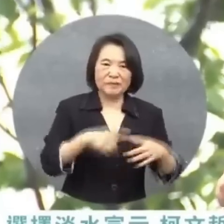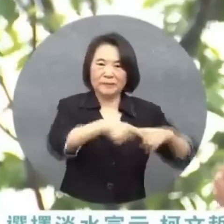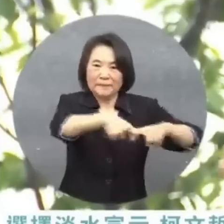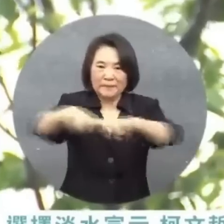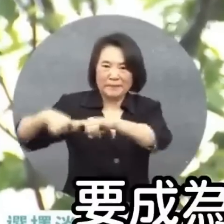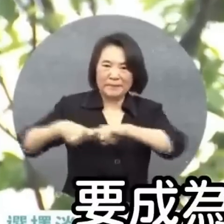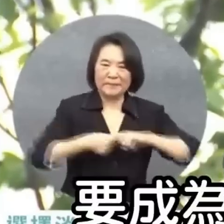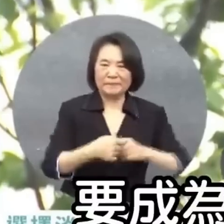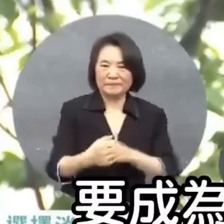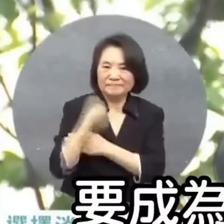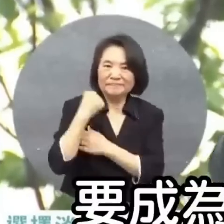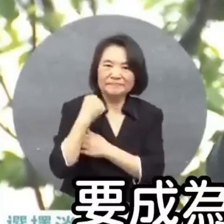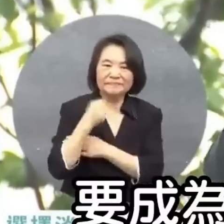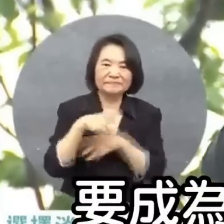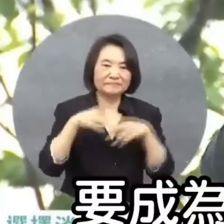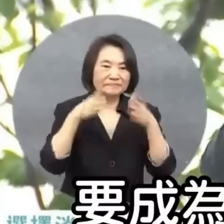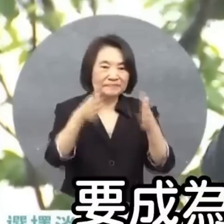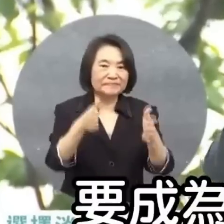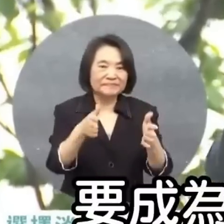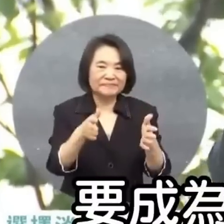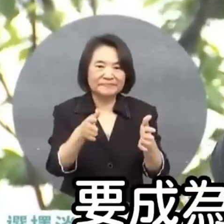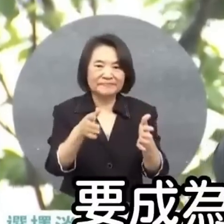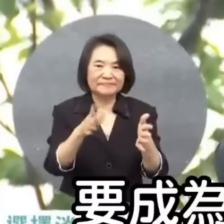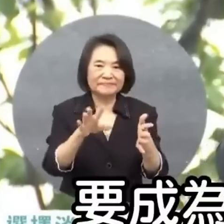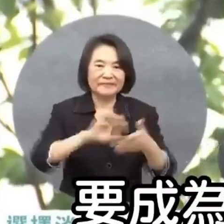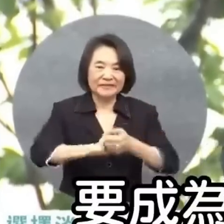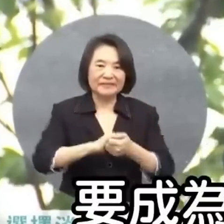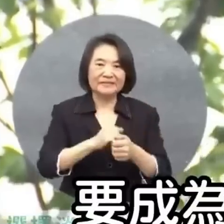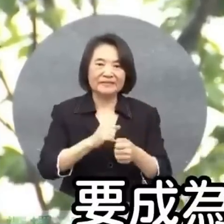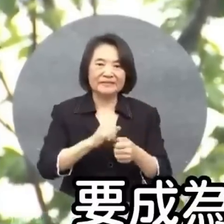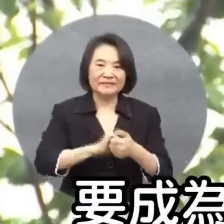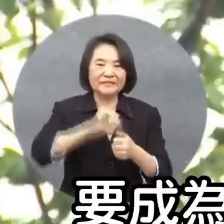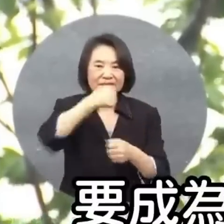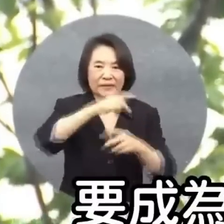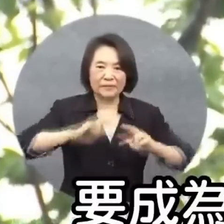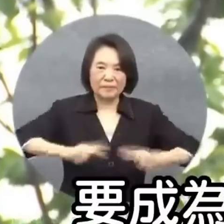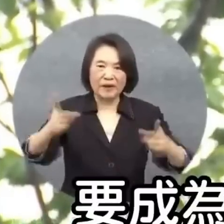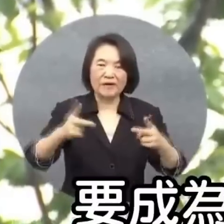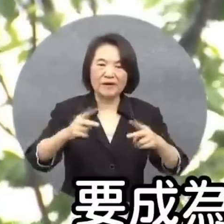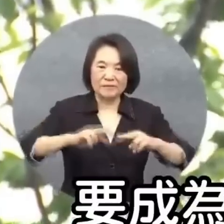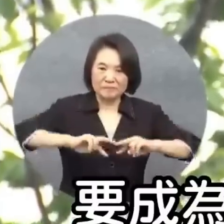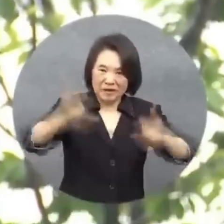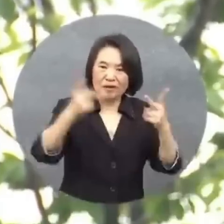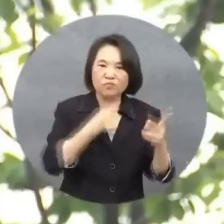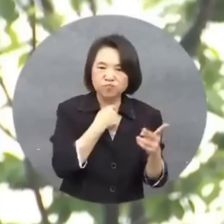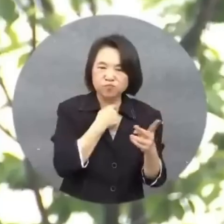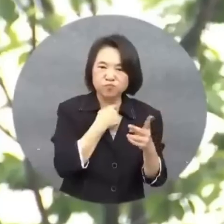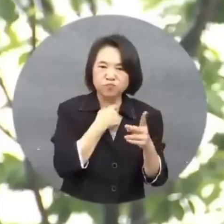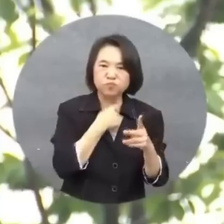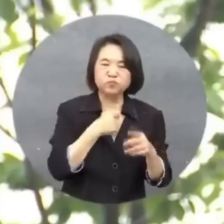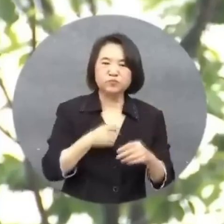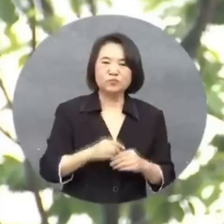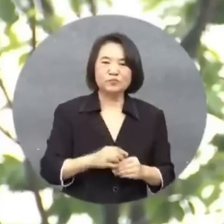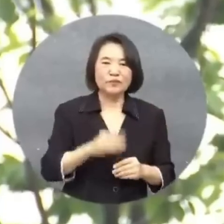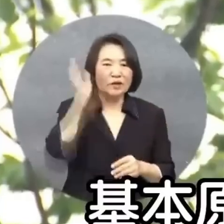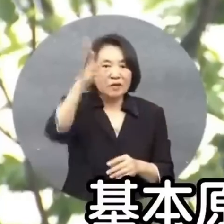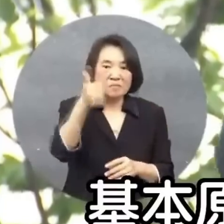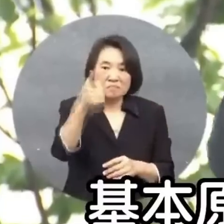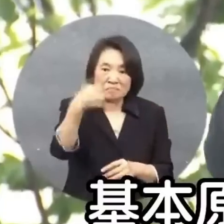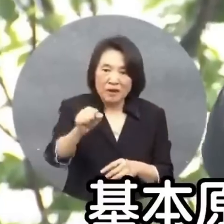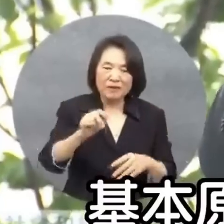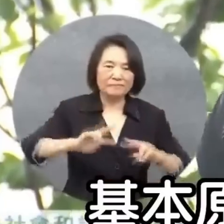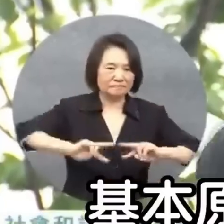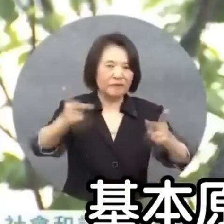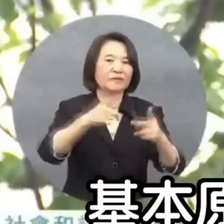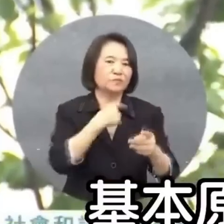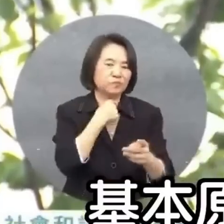量，要成为翻转台湾命运的转捩点。总之，基本